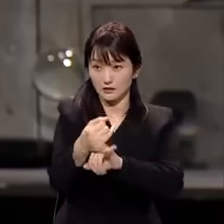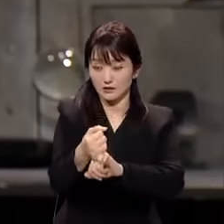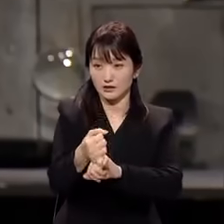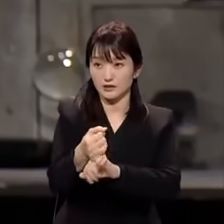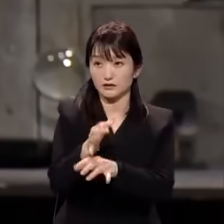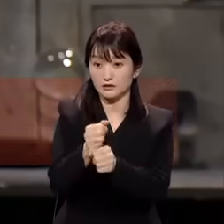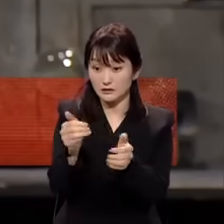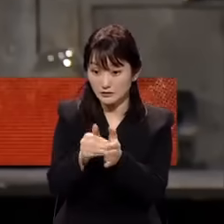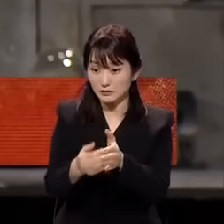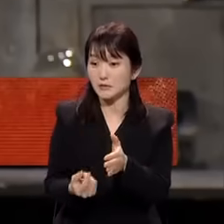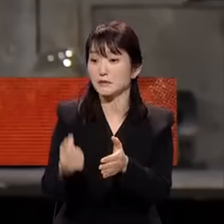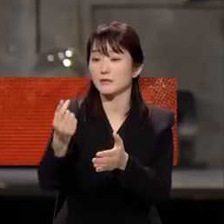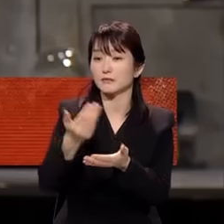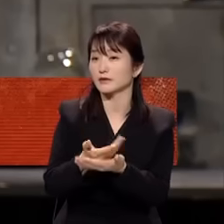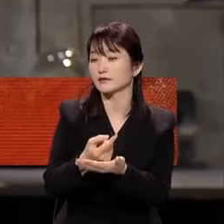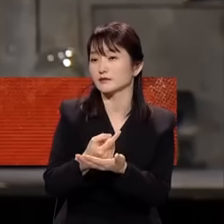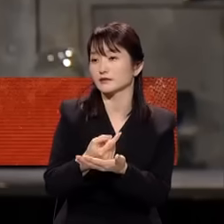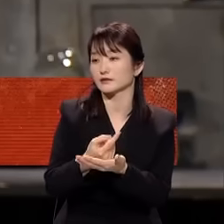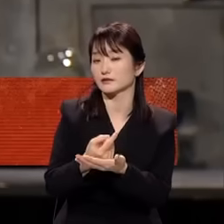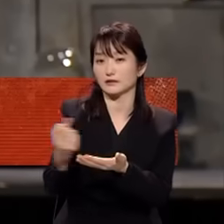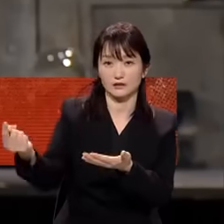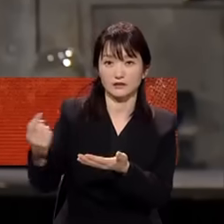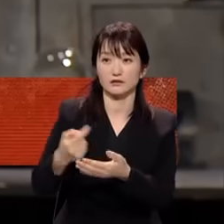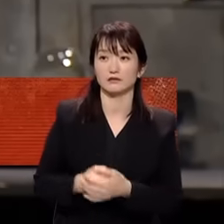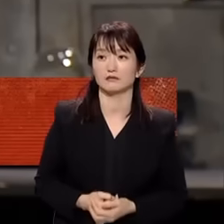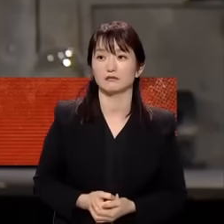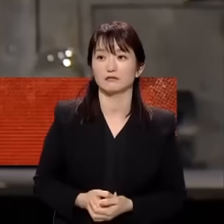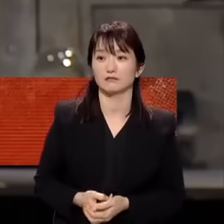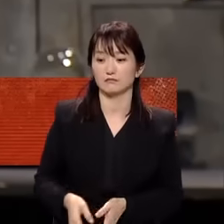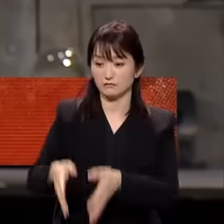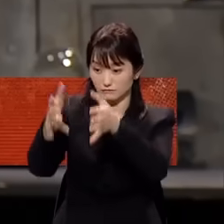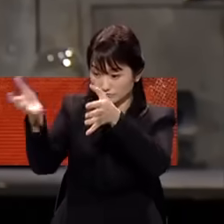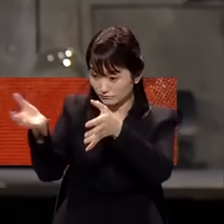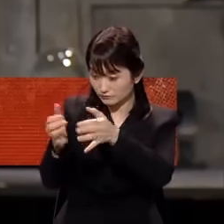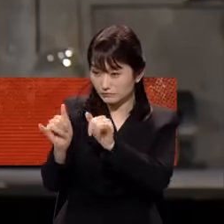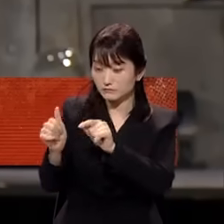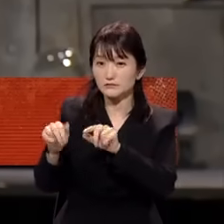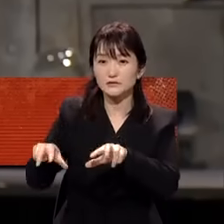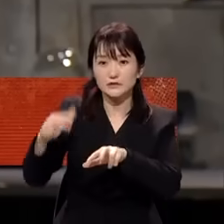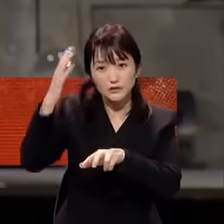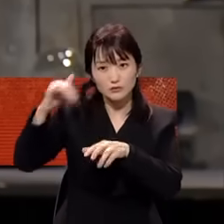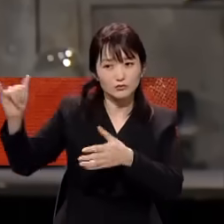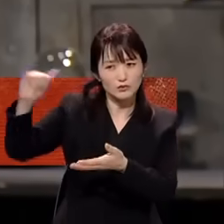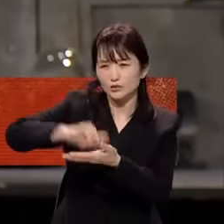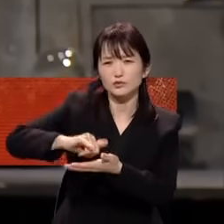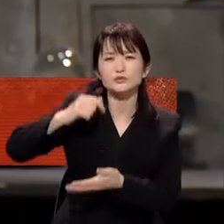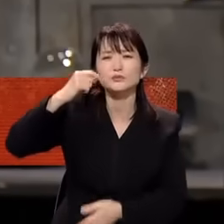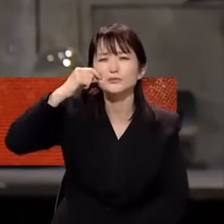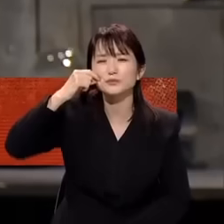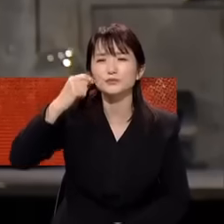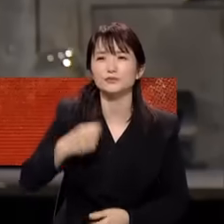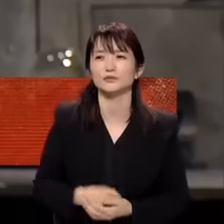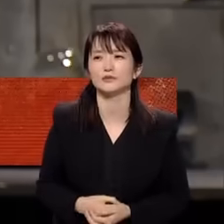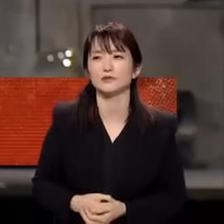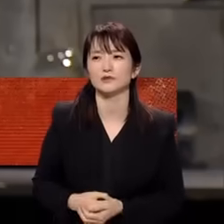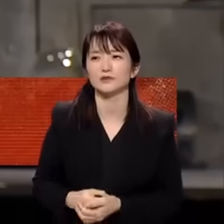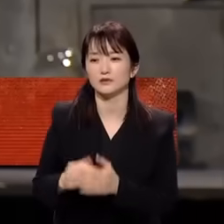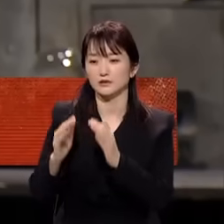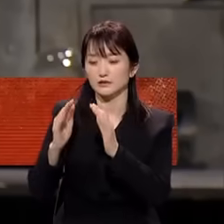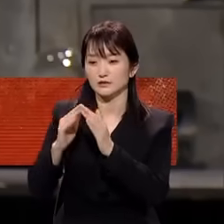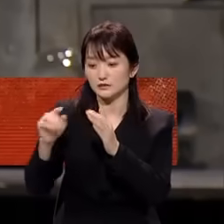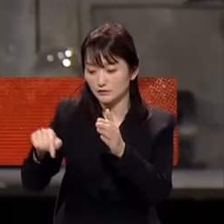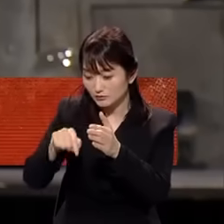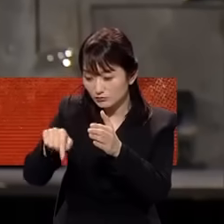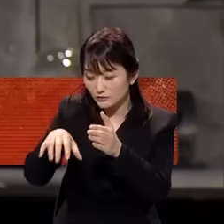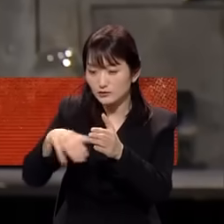좀 강경하게 요구를 했다라는 거예요. 근데 세입자는 아이고 지금 한국에 아직 못 들어가고 있다. 그리고 그 집에 한국에